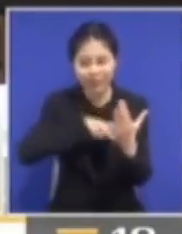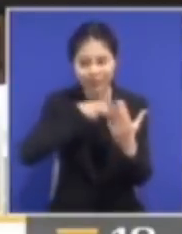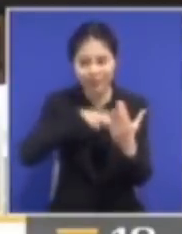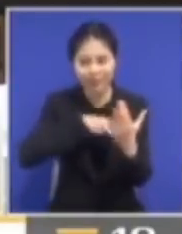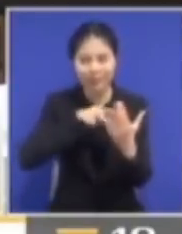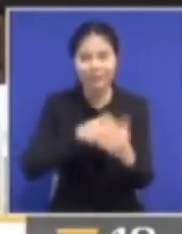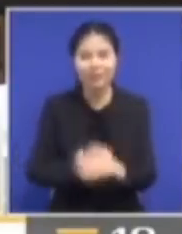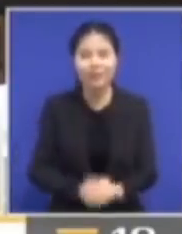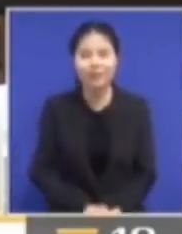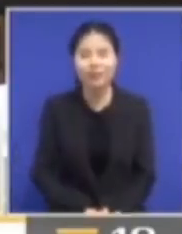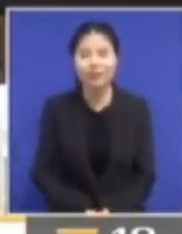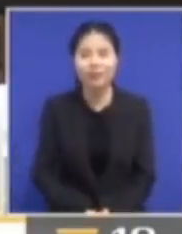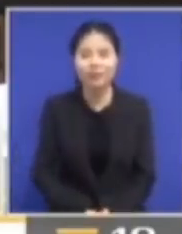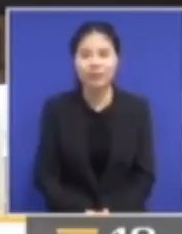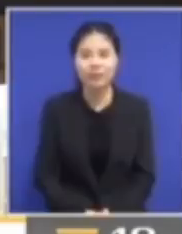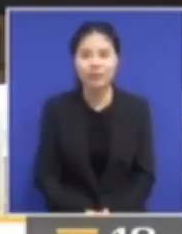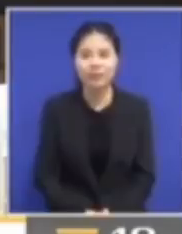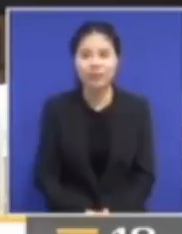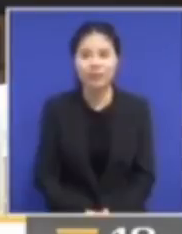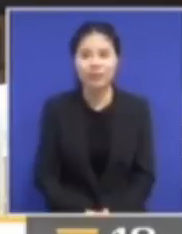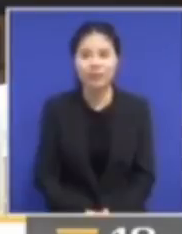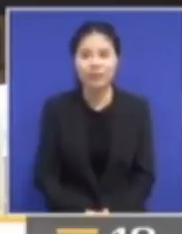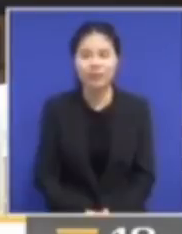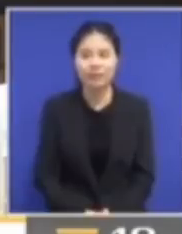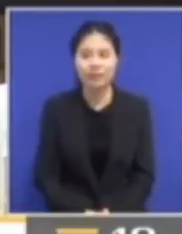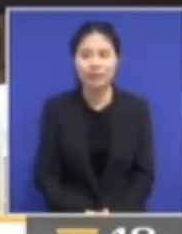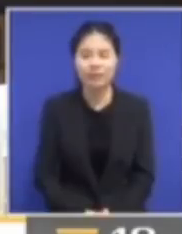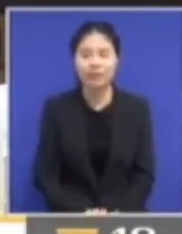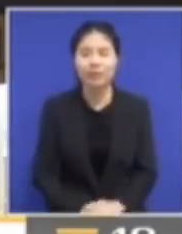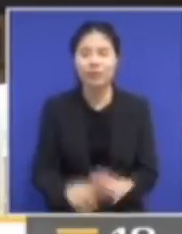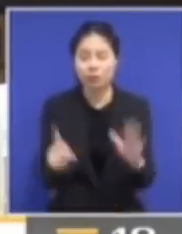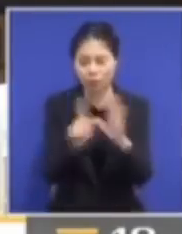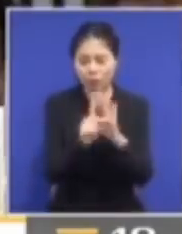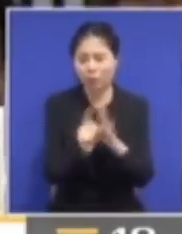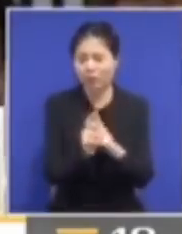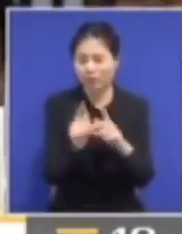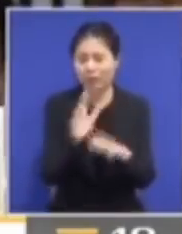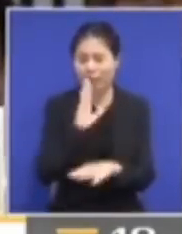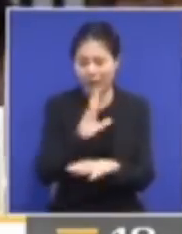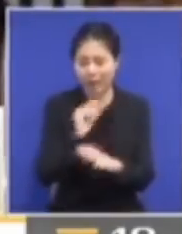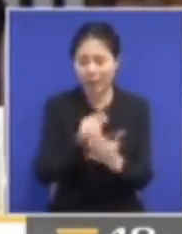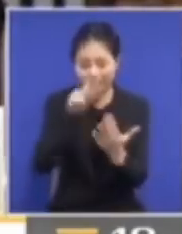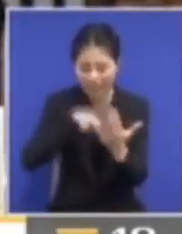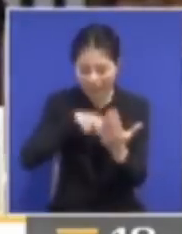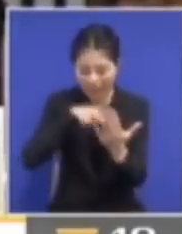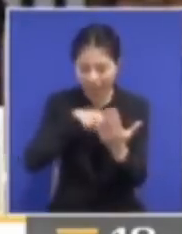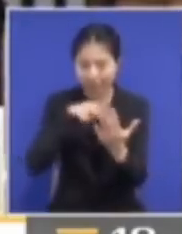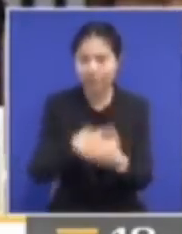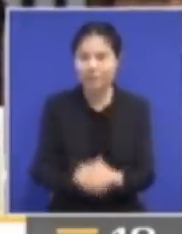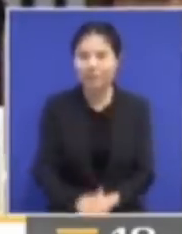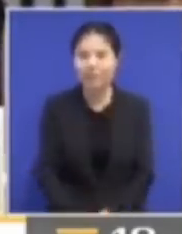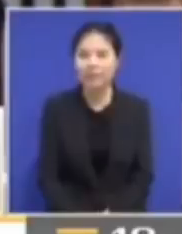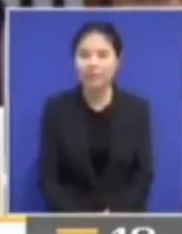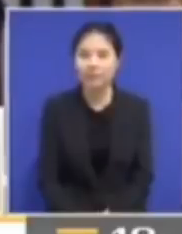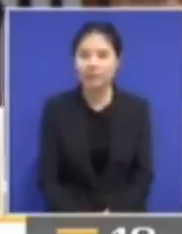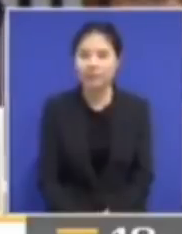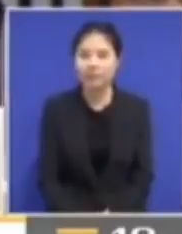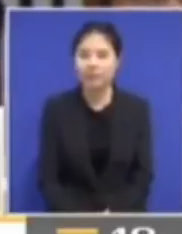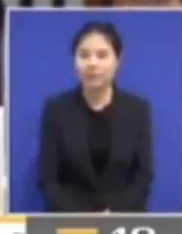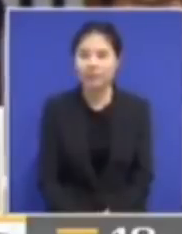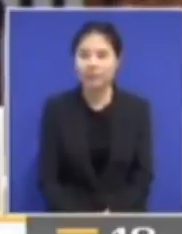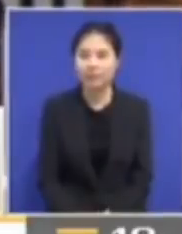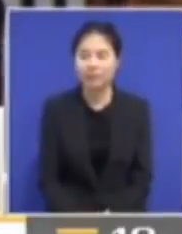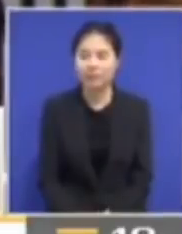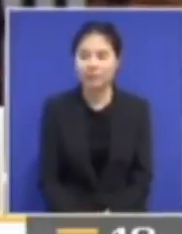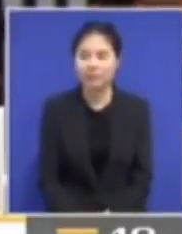านกันเยอะๆครับผมดูเจอเพราะว่า ตามข้อบังคับนะครับผมแค่เคารพตามข้อบังคับ ครับ นะครับ ถ้าผมตาม